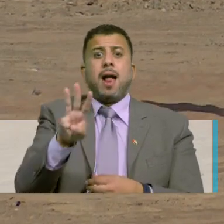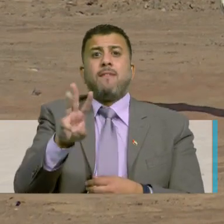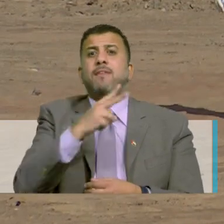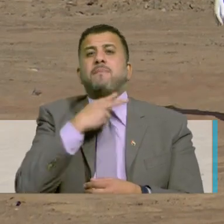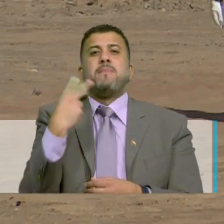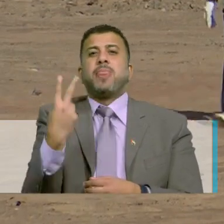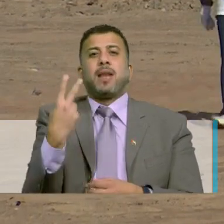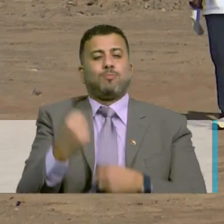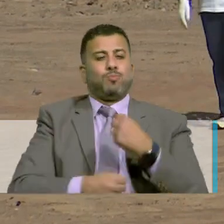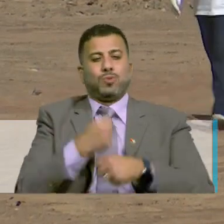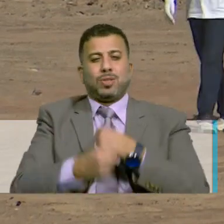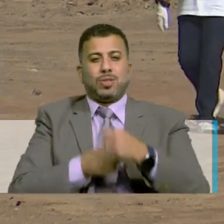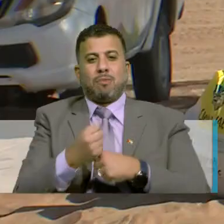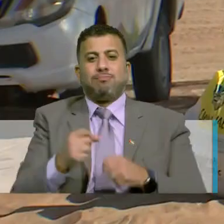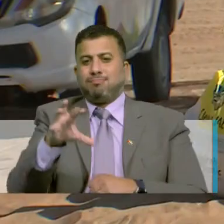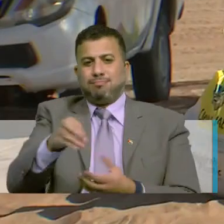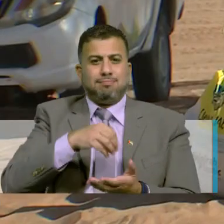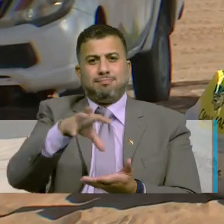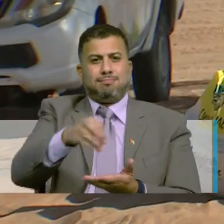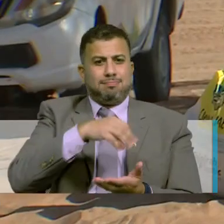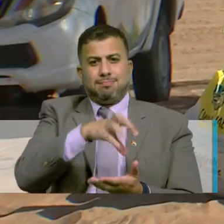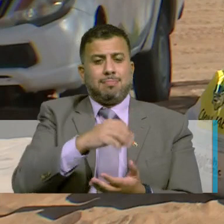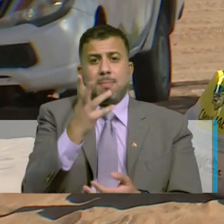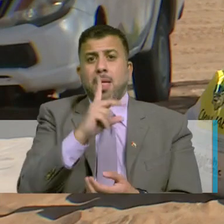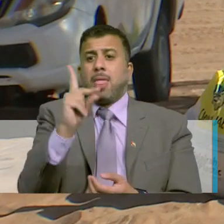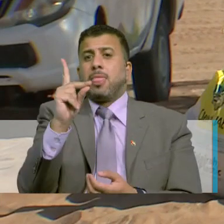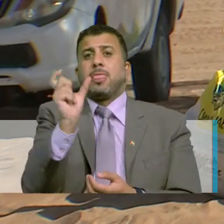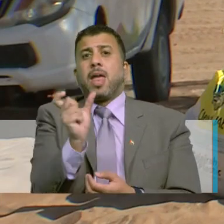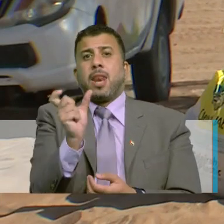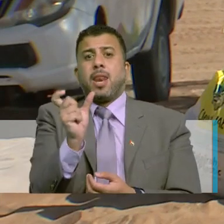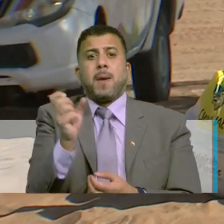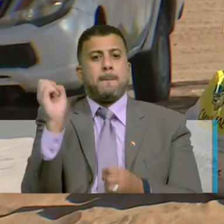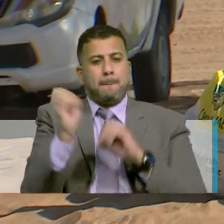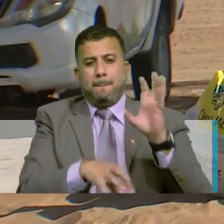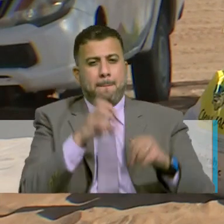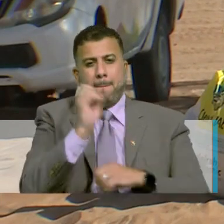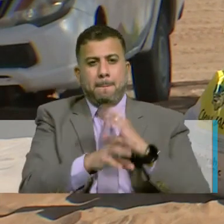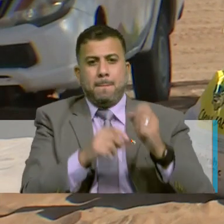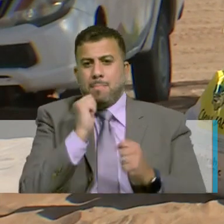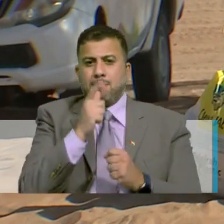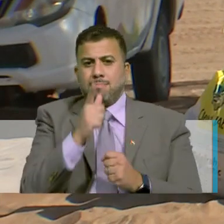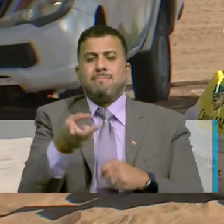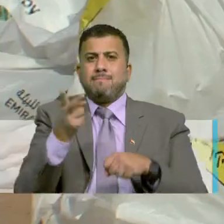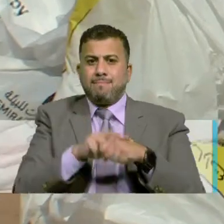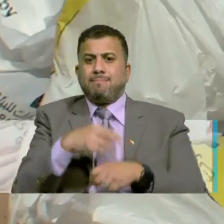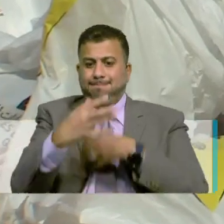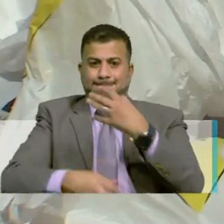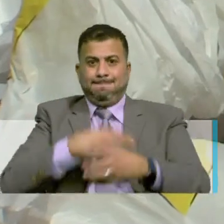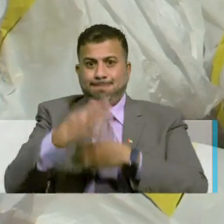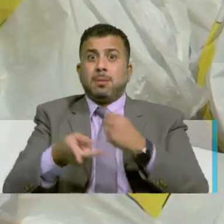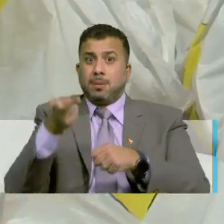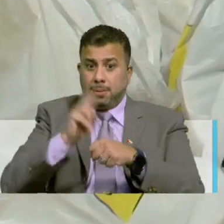1200 متطوع من جمع ما يزيد على طن من النفايات، منها قابلة لإعادة